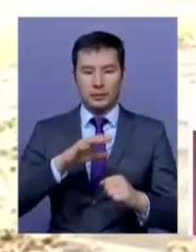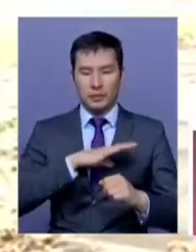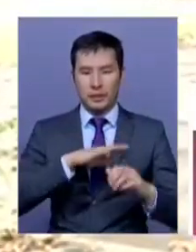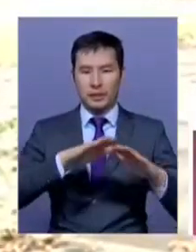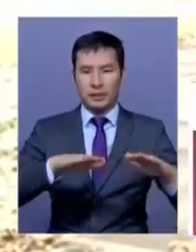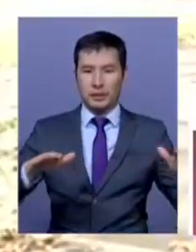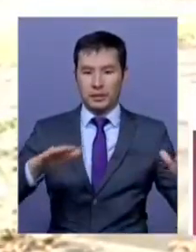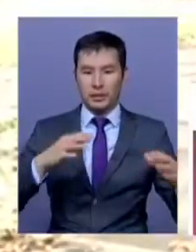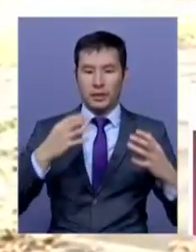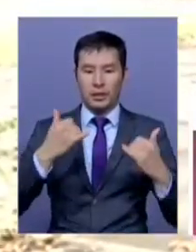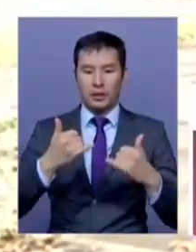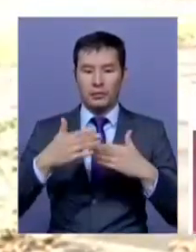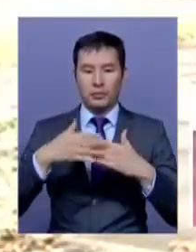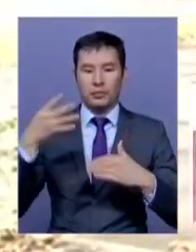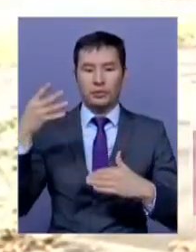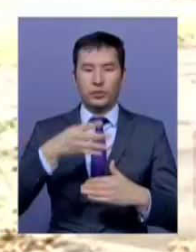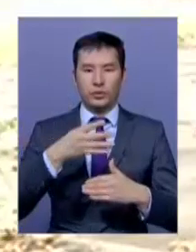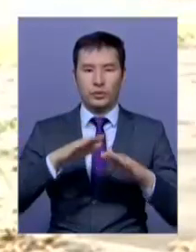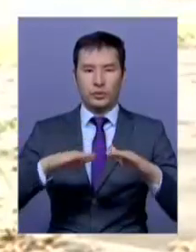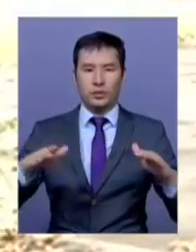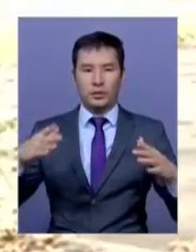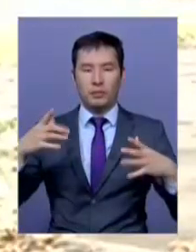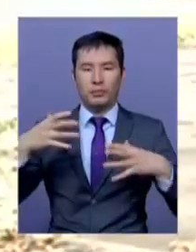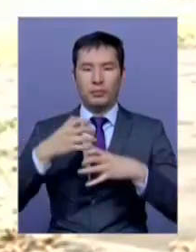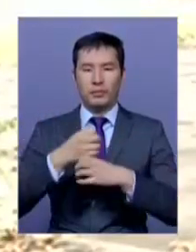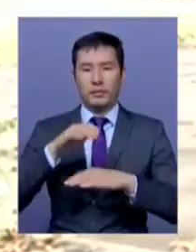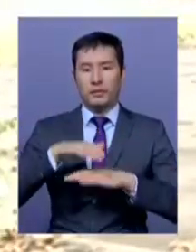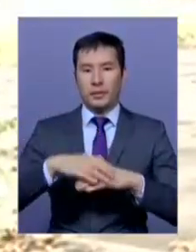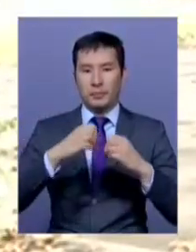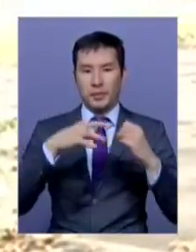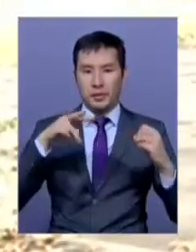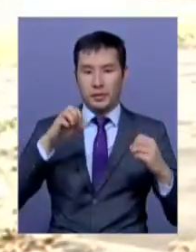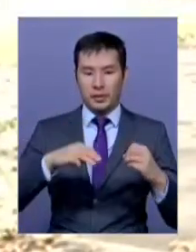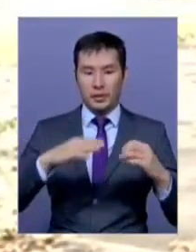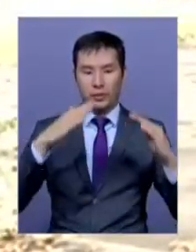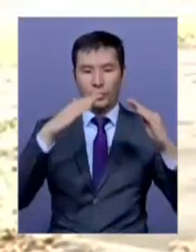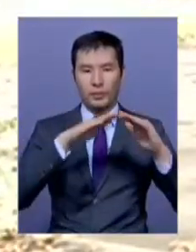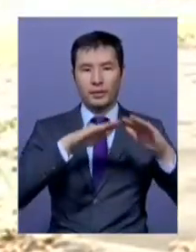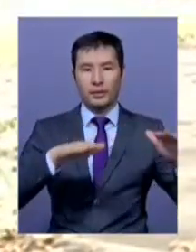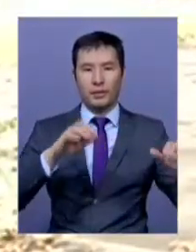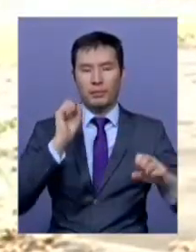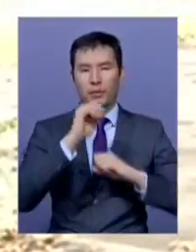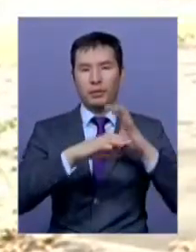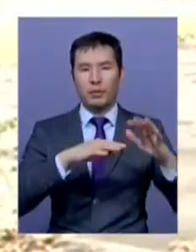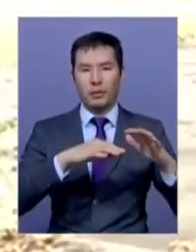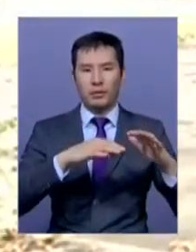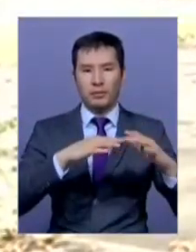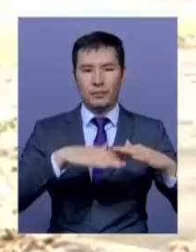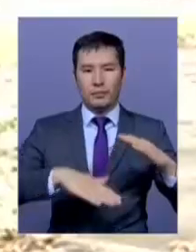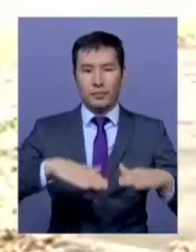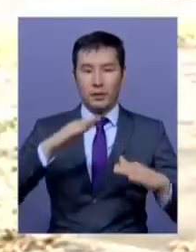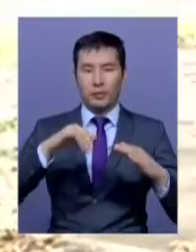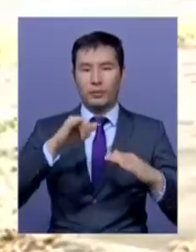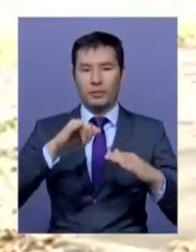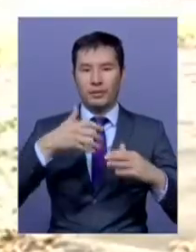бұл көрсеткіш шамамен 4000 баланы құрап отыр. Яғни 15 жыл ішінде балалар үйіндегі жеткіншектер саны 5 есеге азайып, жақсы